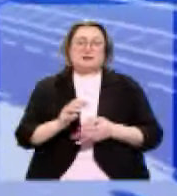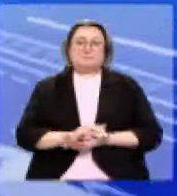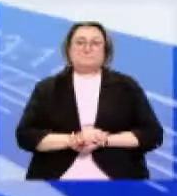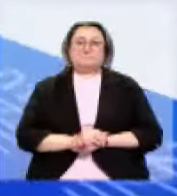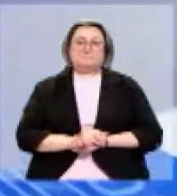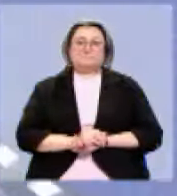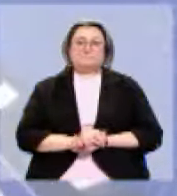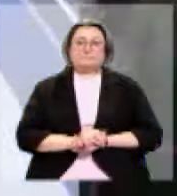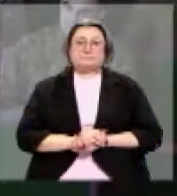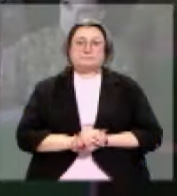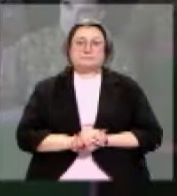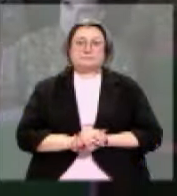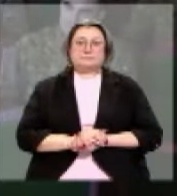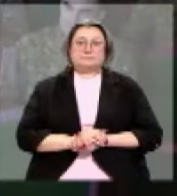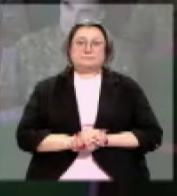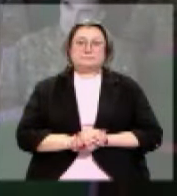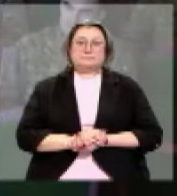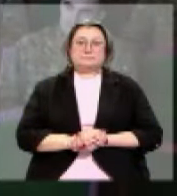қаралды.